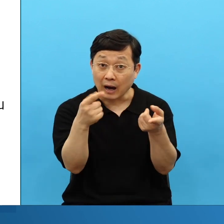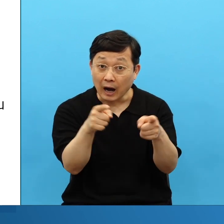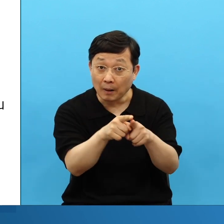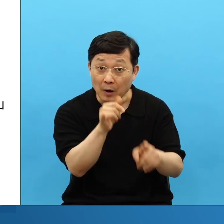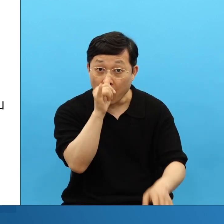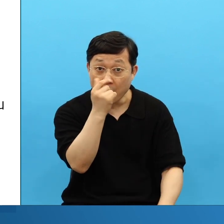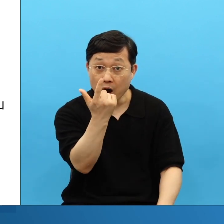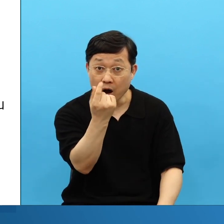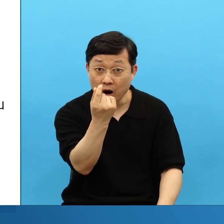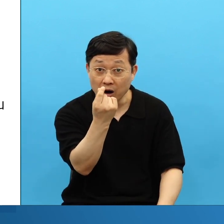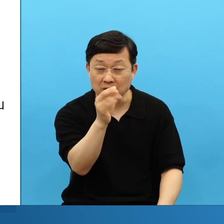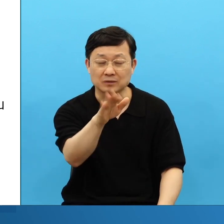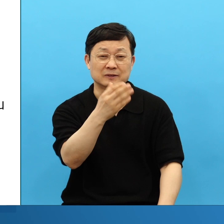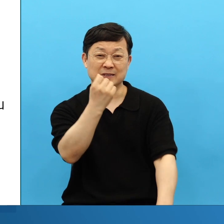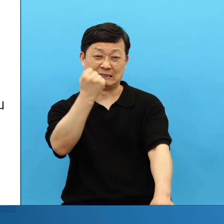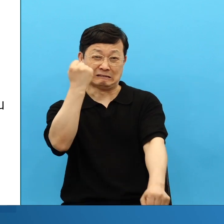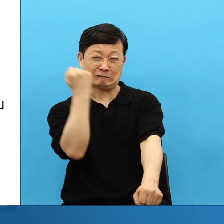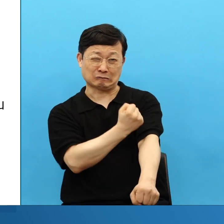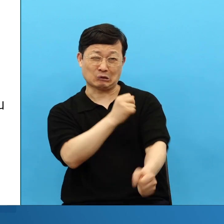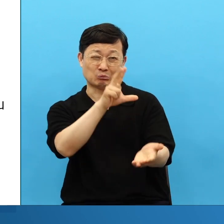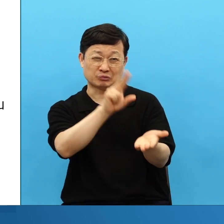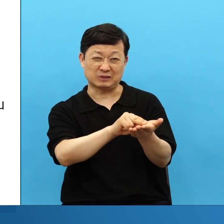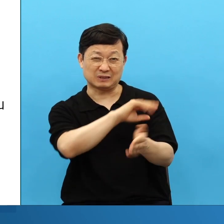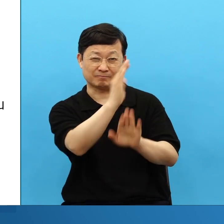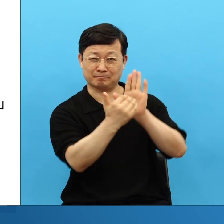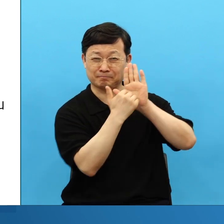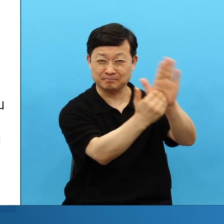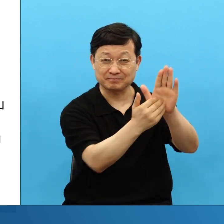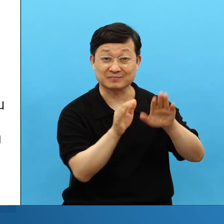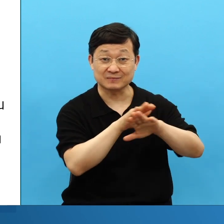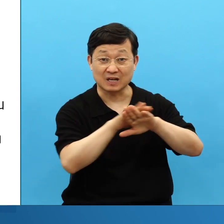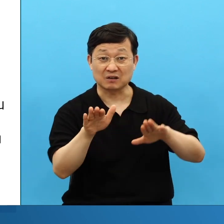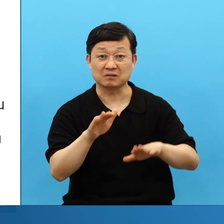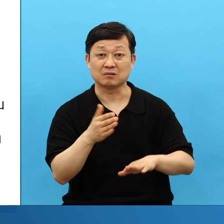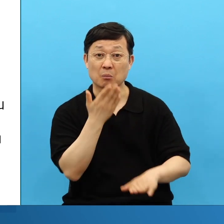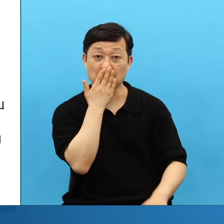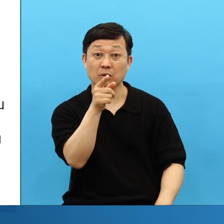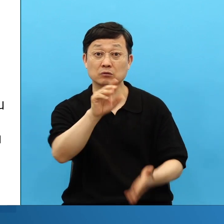중독 문제 해결할 답이 있다. 다음.